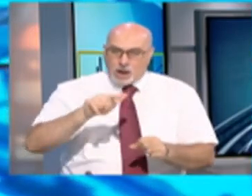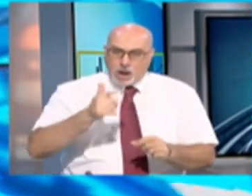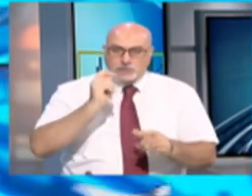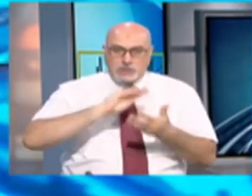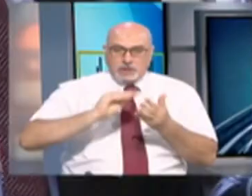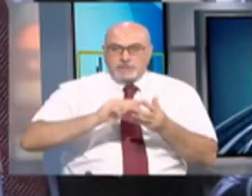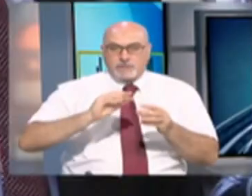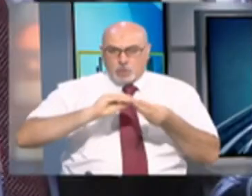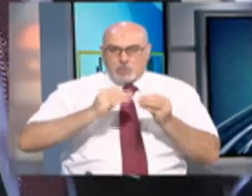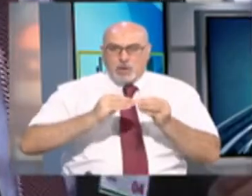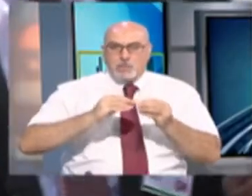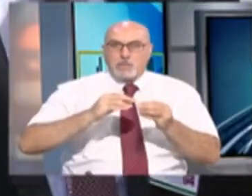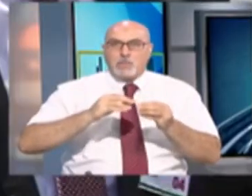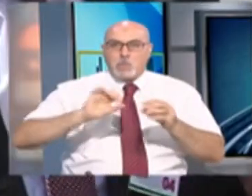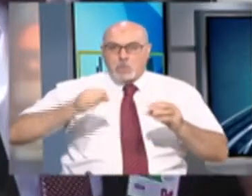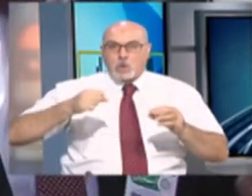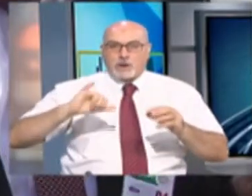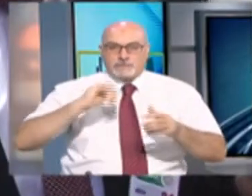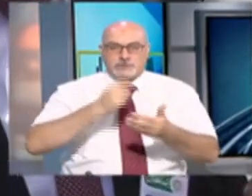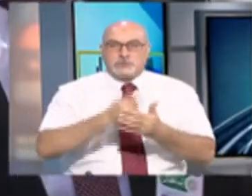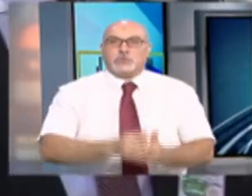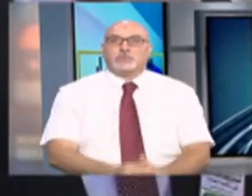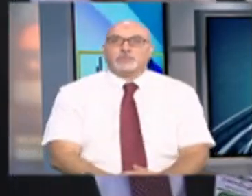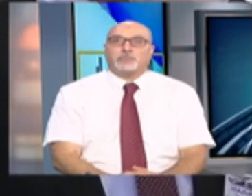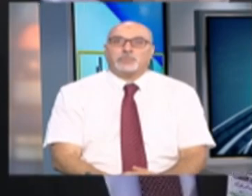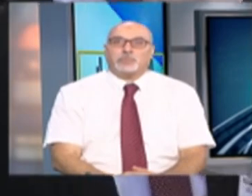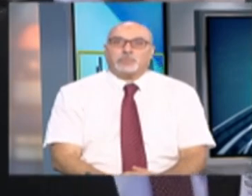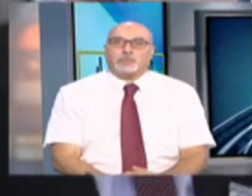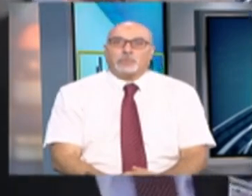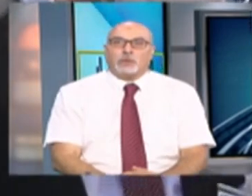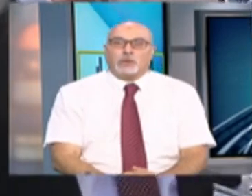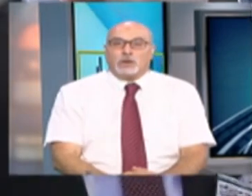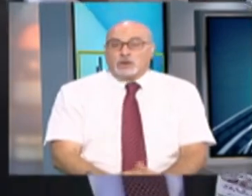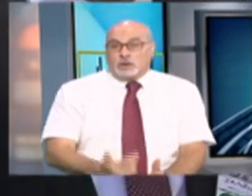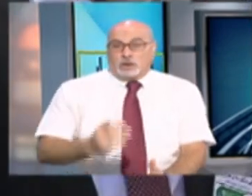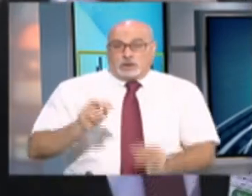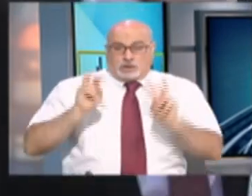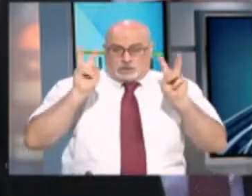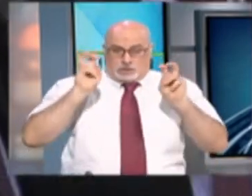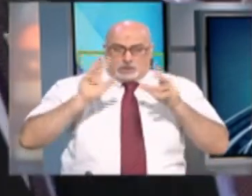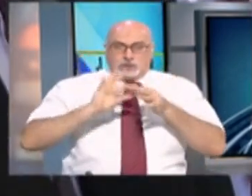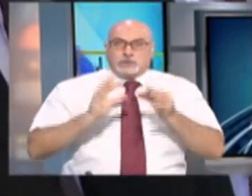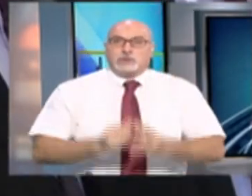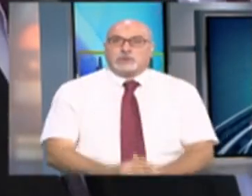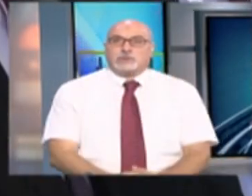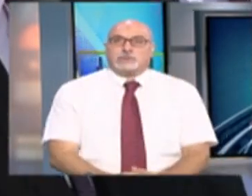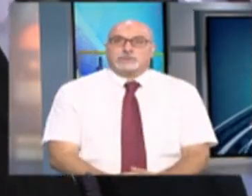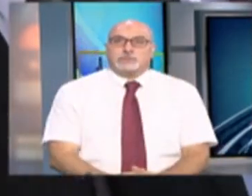الاستثمار. كل صغيرة ممكن يكون عندها تأثير كبير،